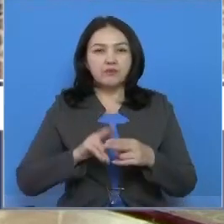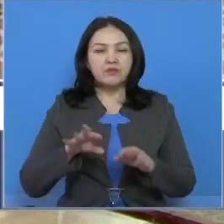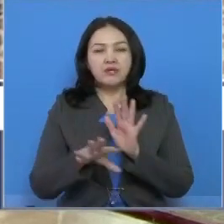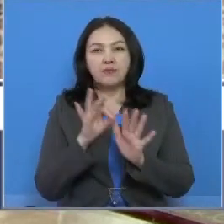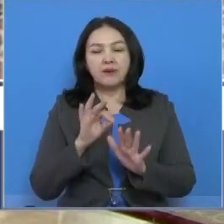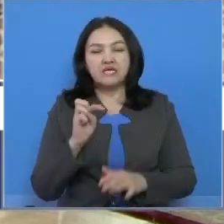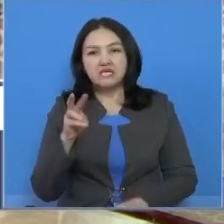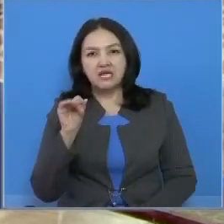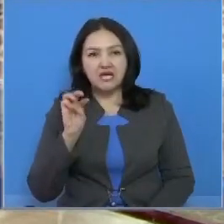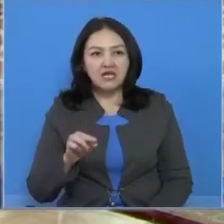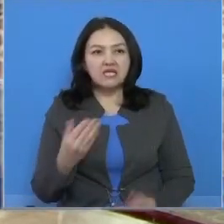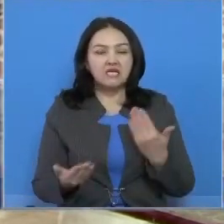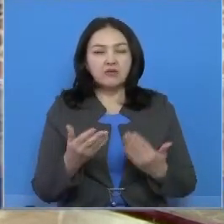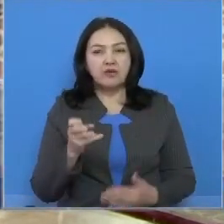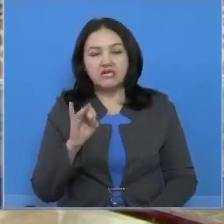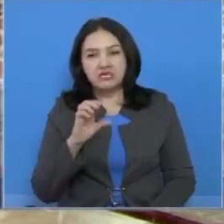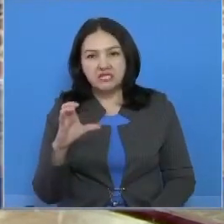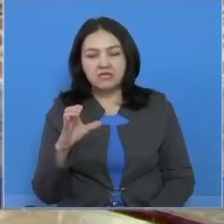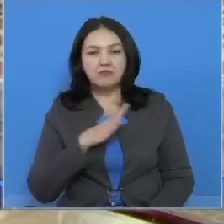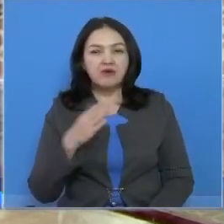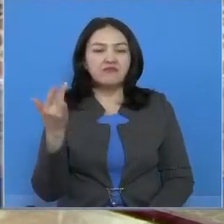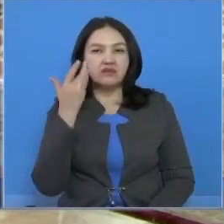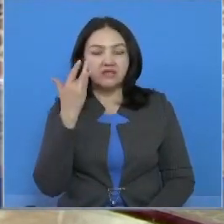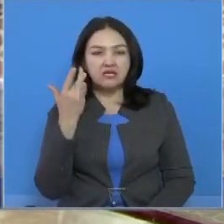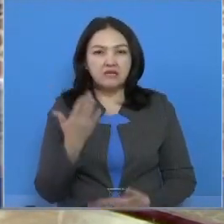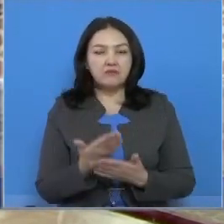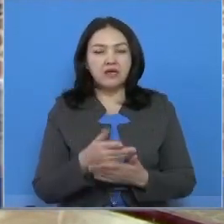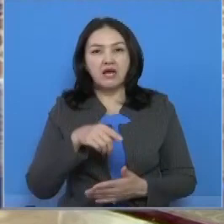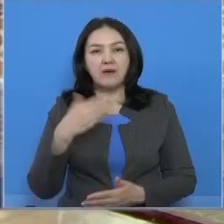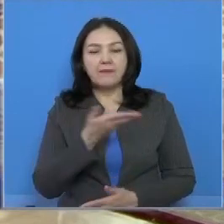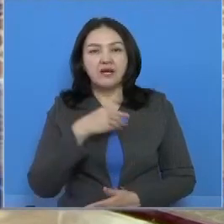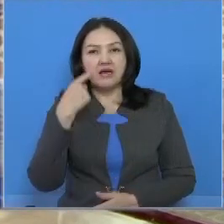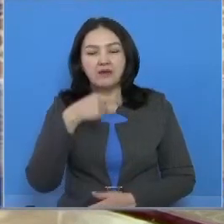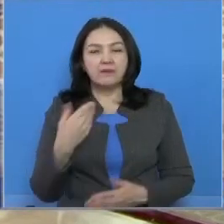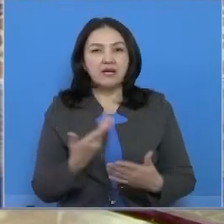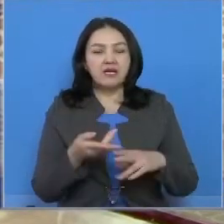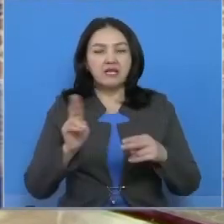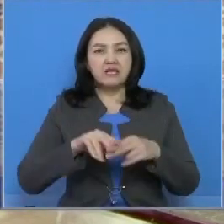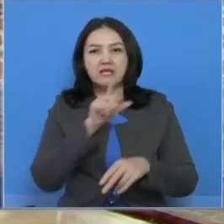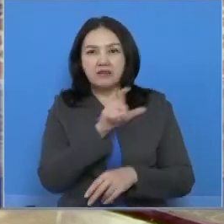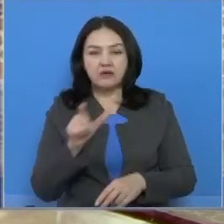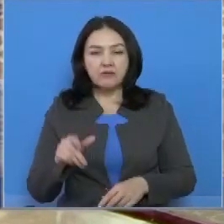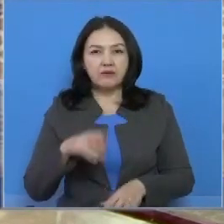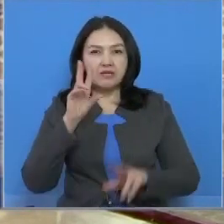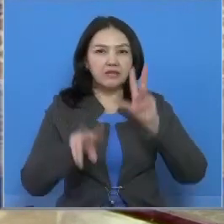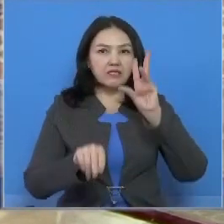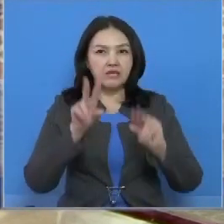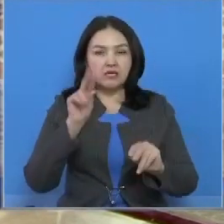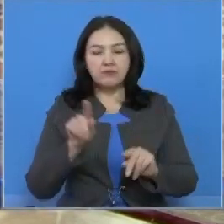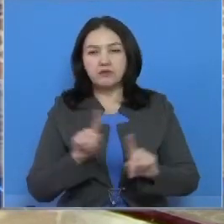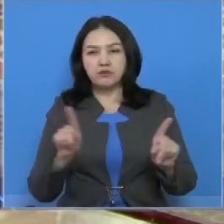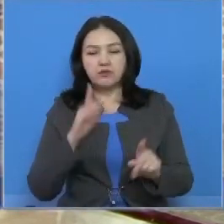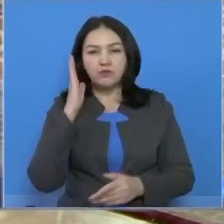выборы в маслятах или мы всегда Ну мы говорим Это народ Мы всегда надеемся что